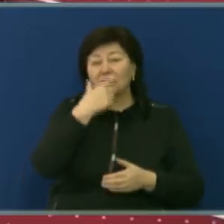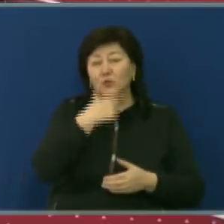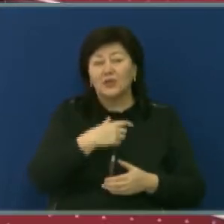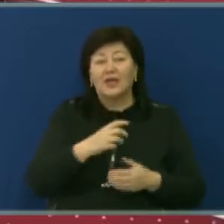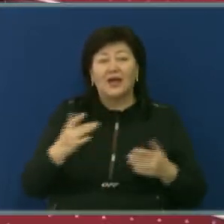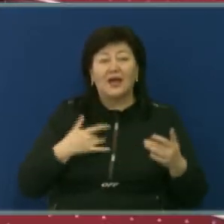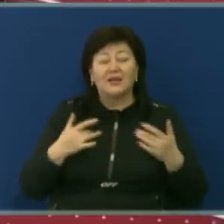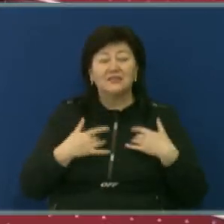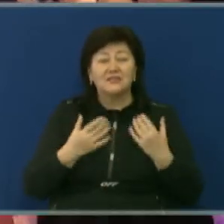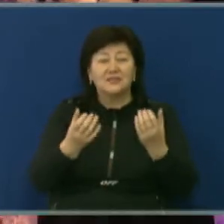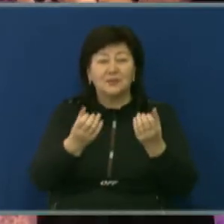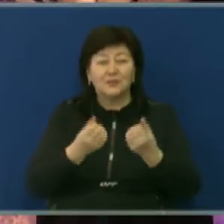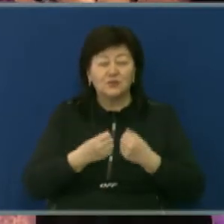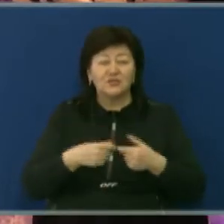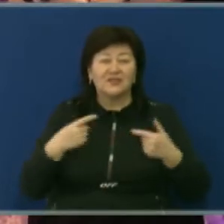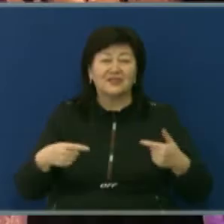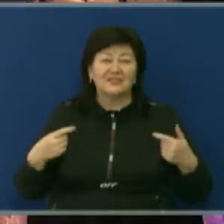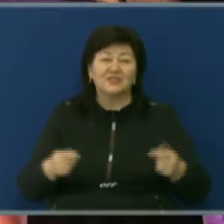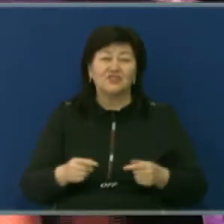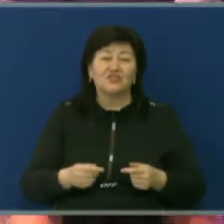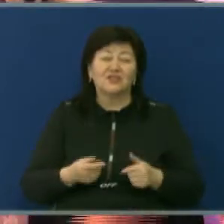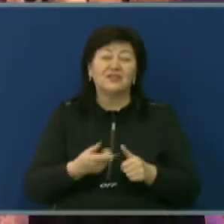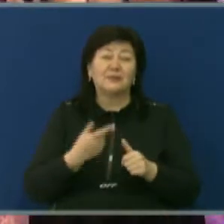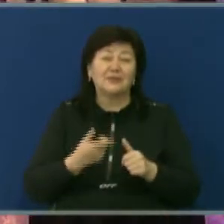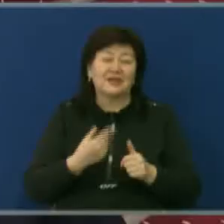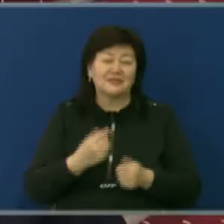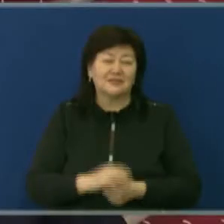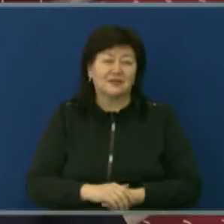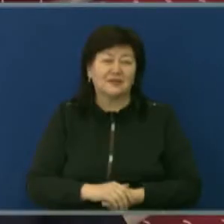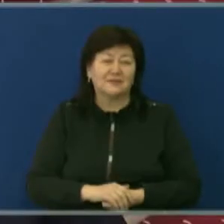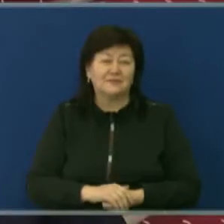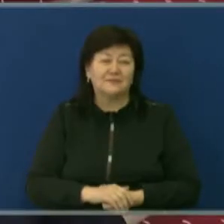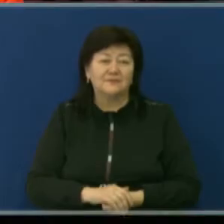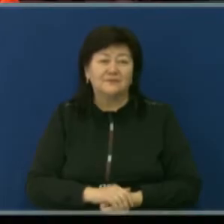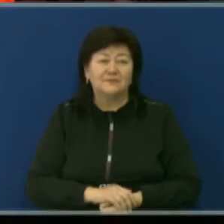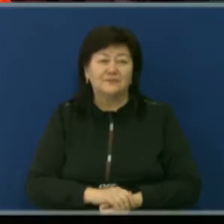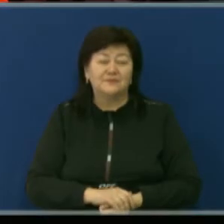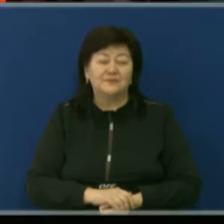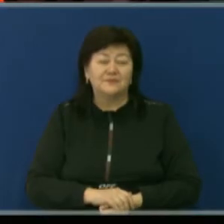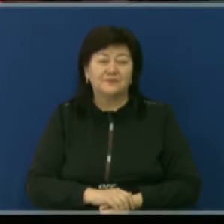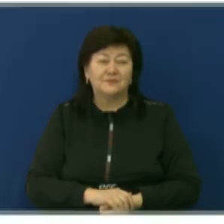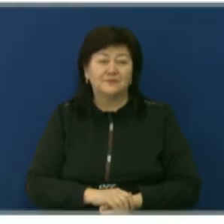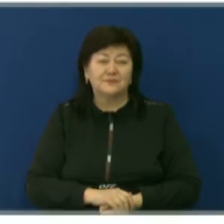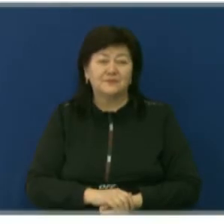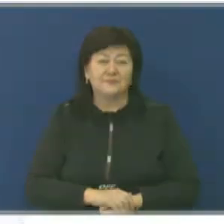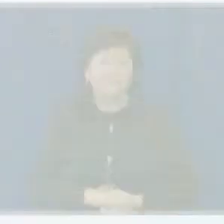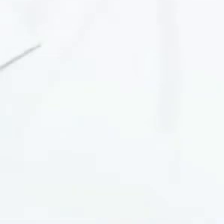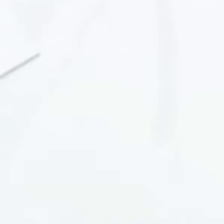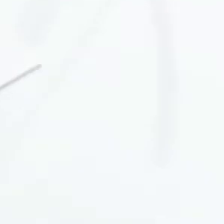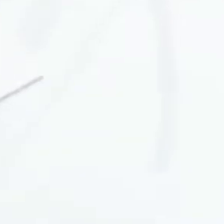получили награды в различных номинациях. Бакытгүл Казиз, Эльмира Жүрсүнбекова, Зайдо Сайткалиев, телеканал «Семей».